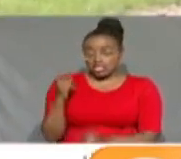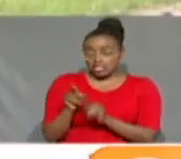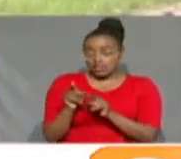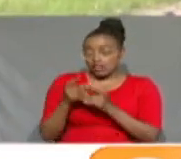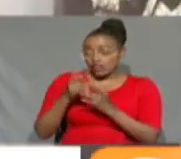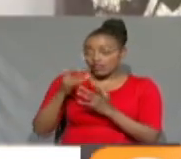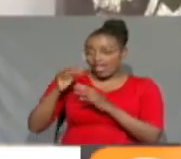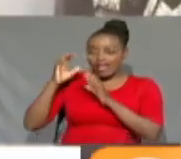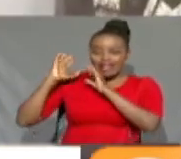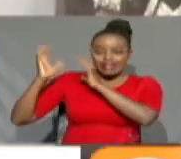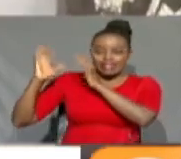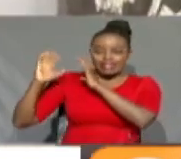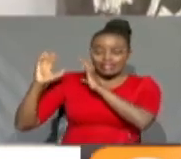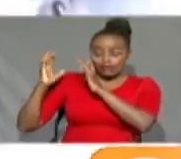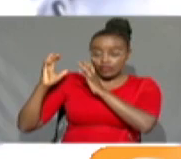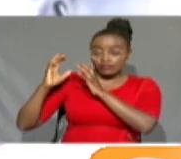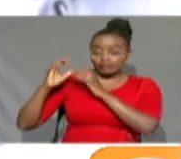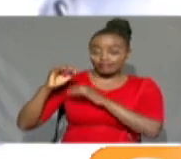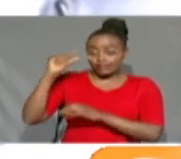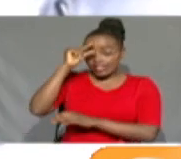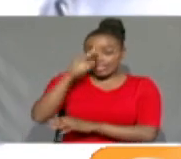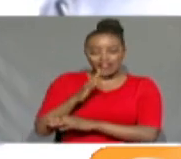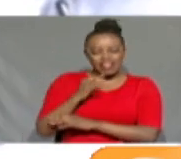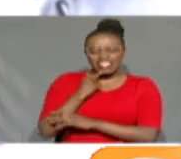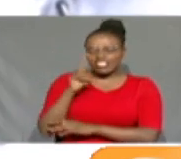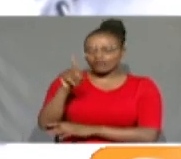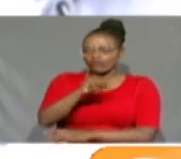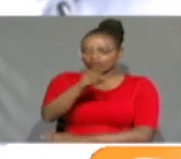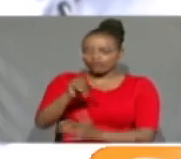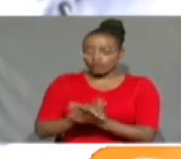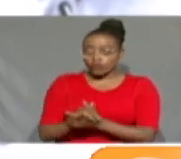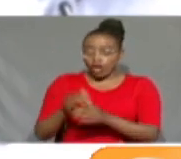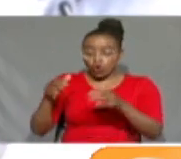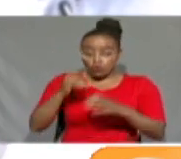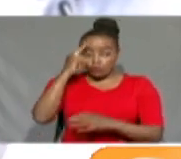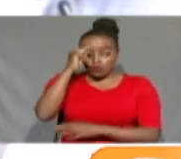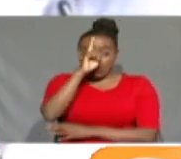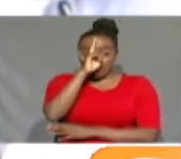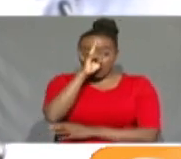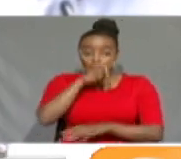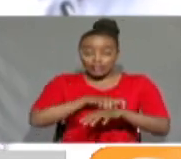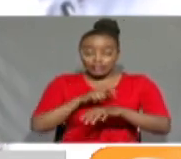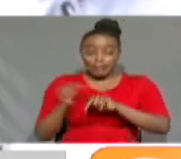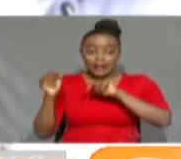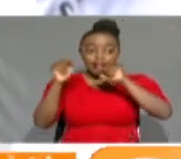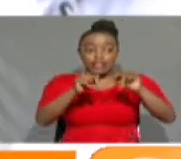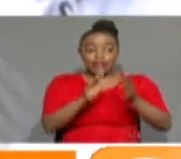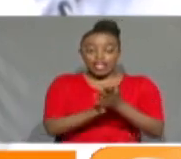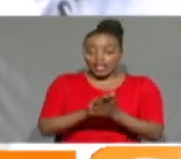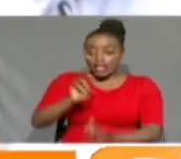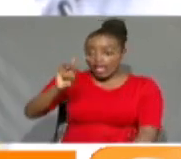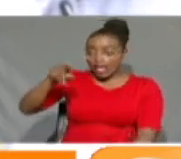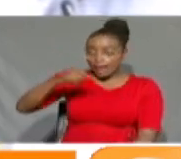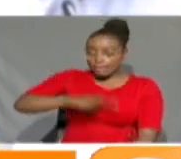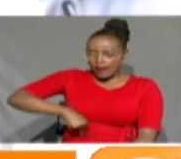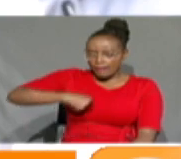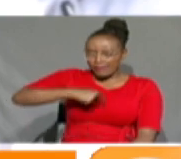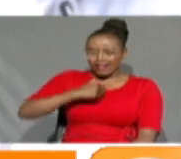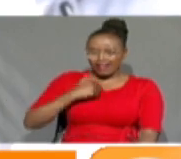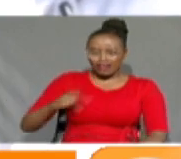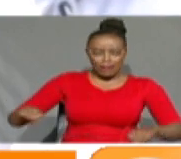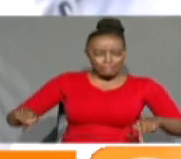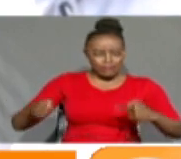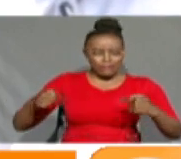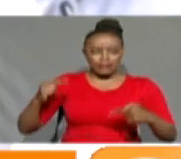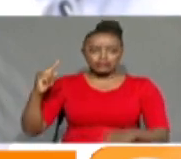na gavana wa Kilifi Amason Kingi. Kile kikosi cha pili cha polisi kilipoingia na mbunge wa Malindi kilikuja na fujo kubwa